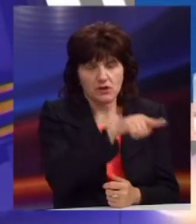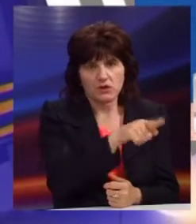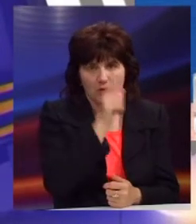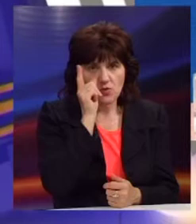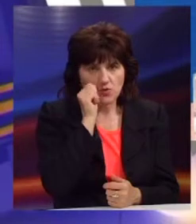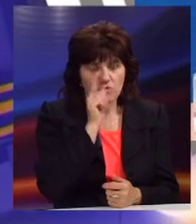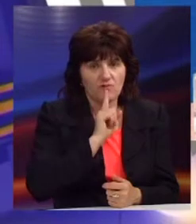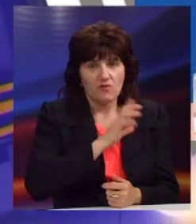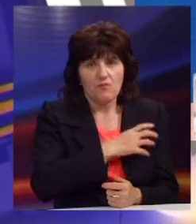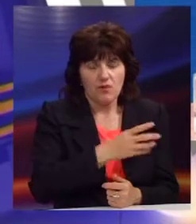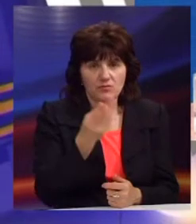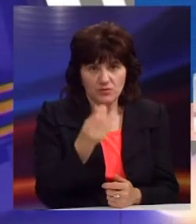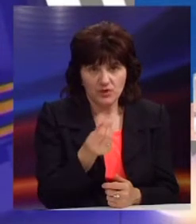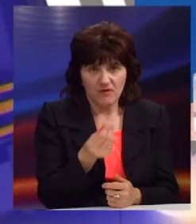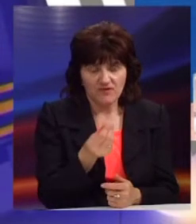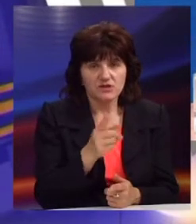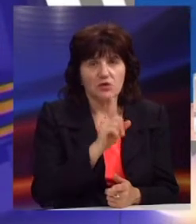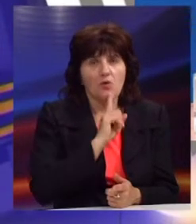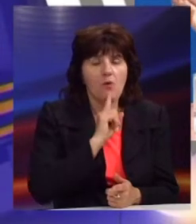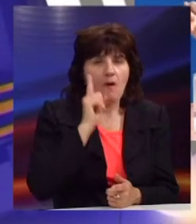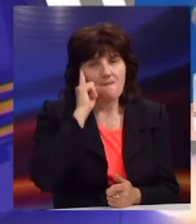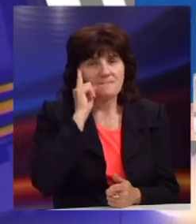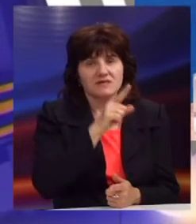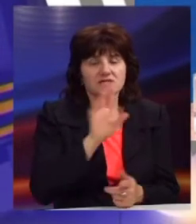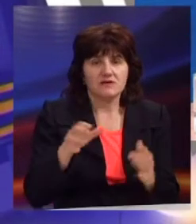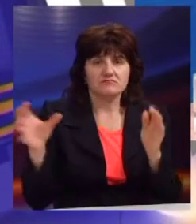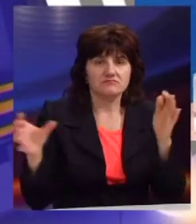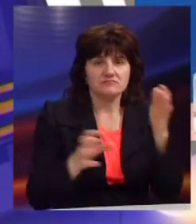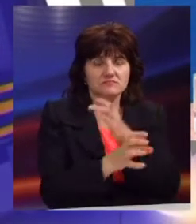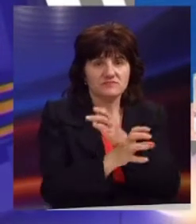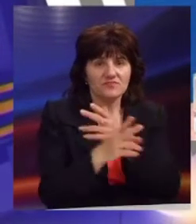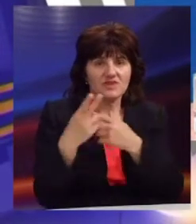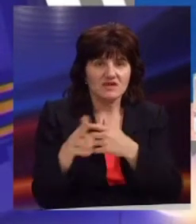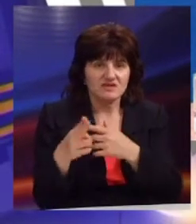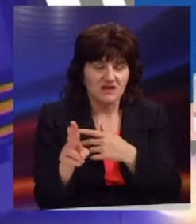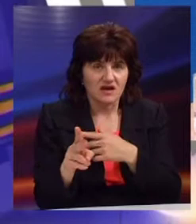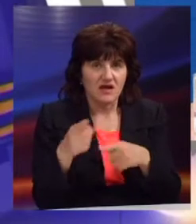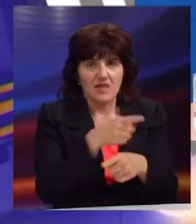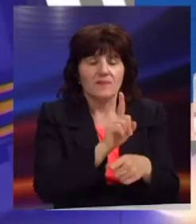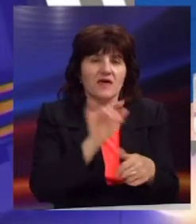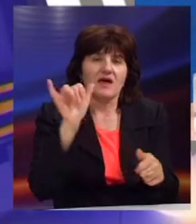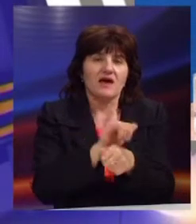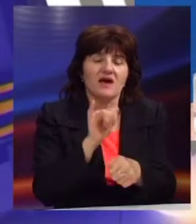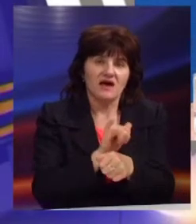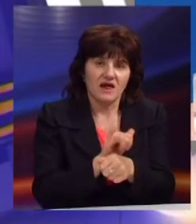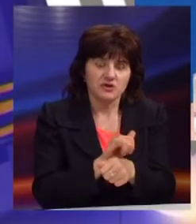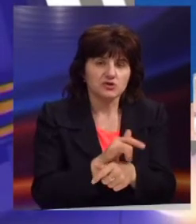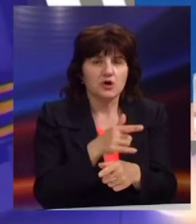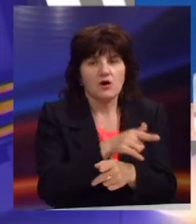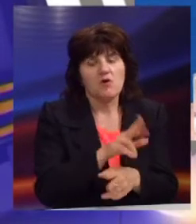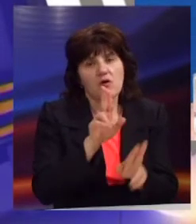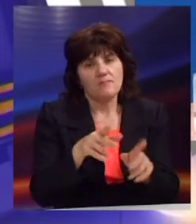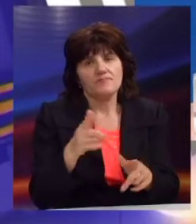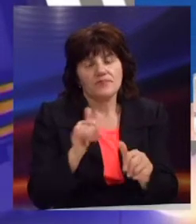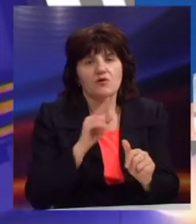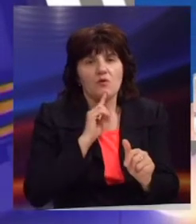ljudskih resursa koji je angažovao, kako neko misli, partijskog čoveka, kada načini grešku koja se sigurno meri hiljadama evra, možda kaže ali